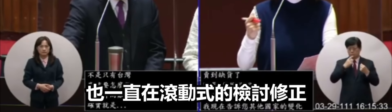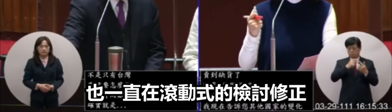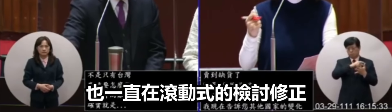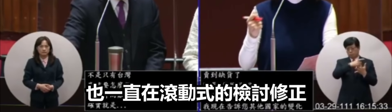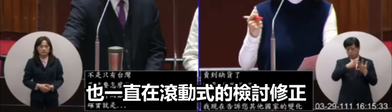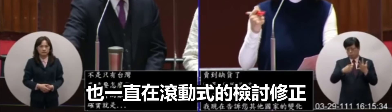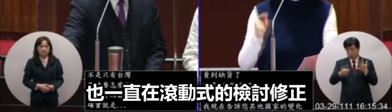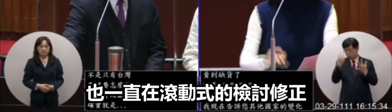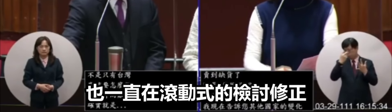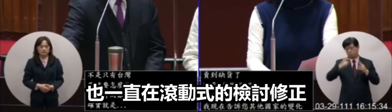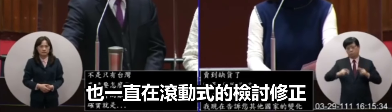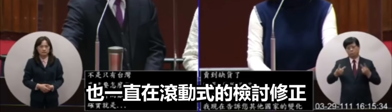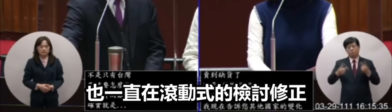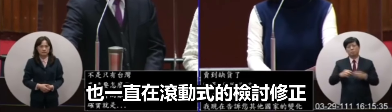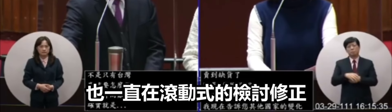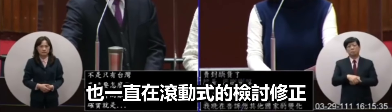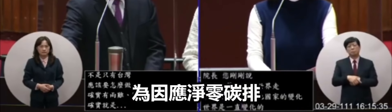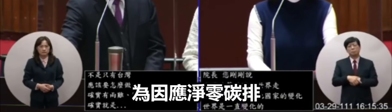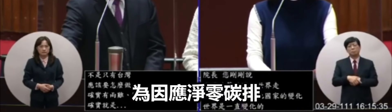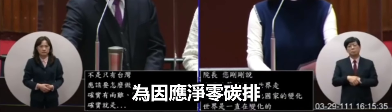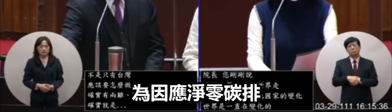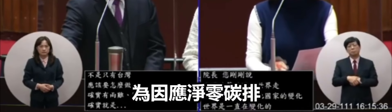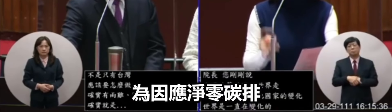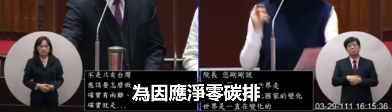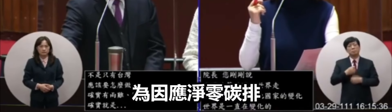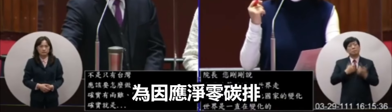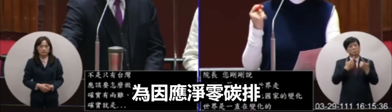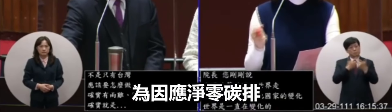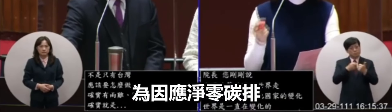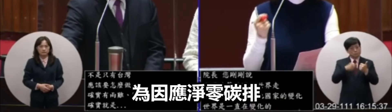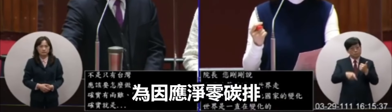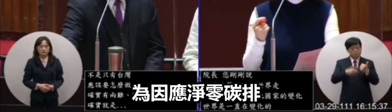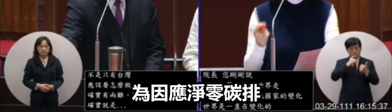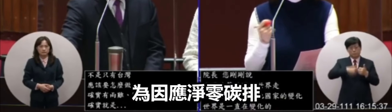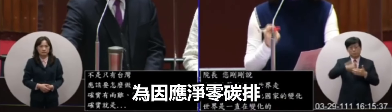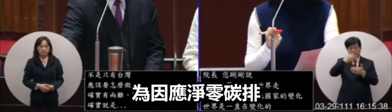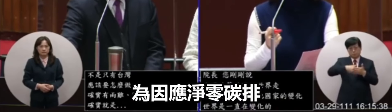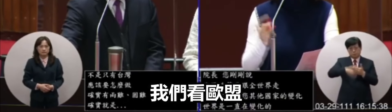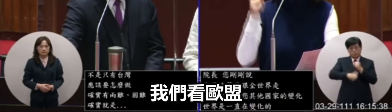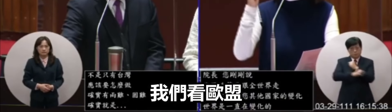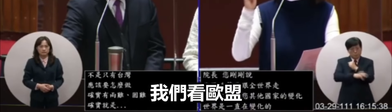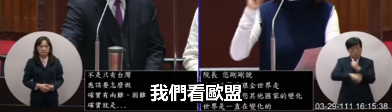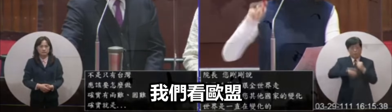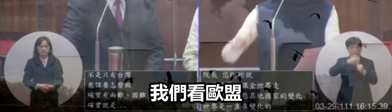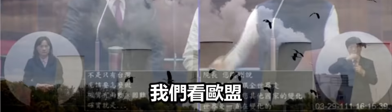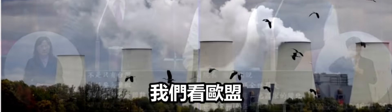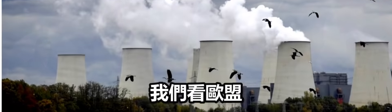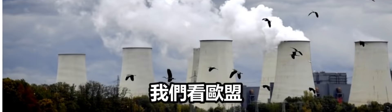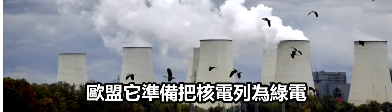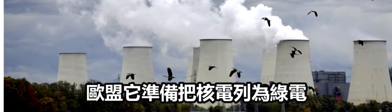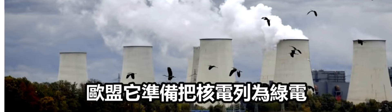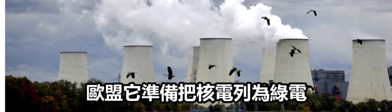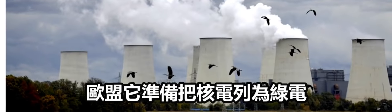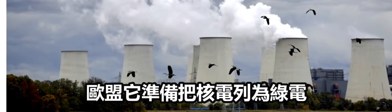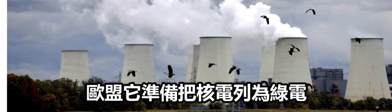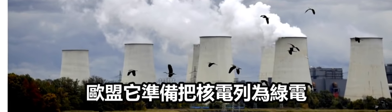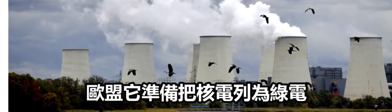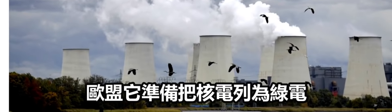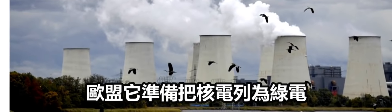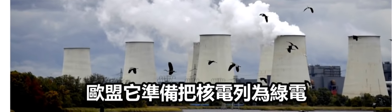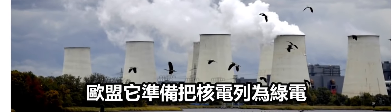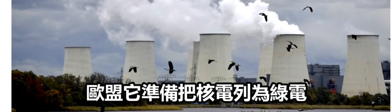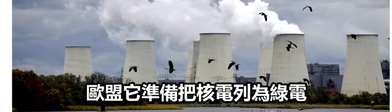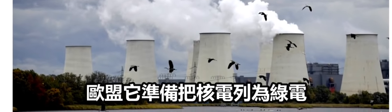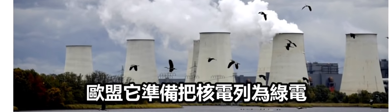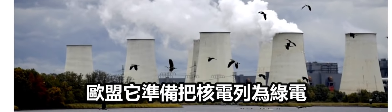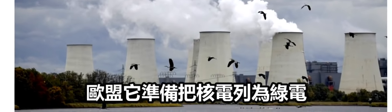动式的检讨修正。为因应净零碳排，我们看欧盟它准备